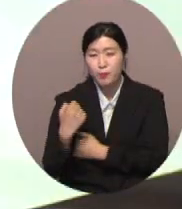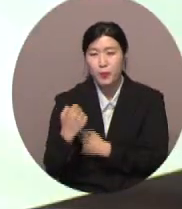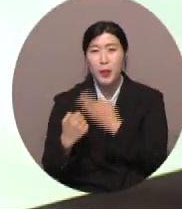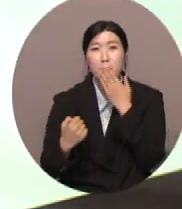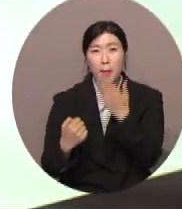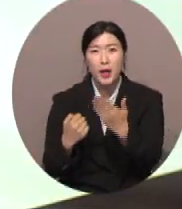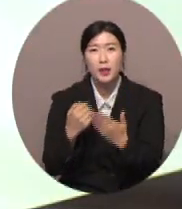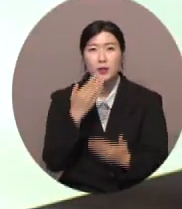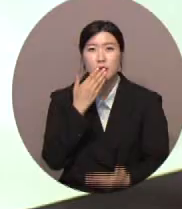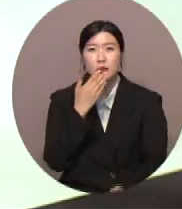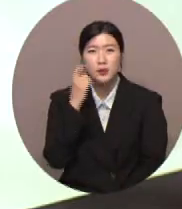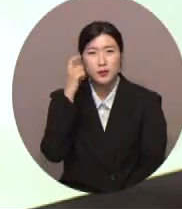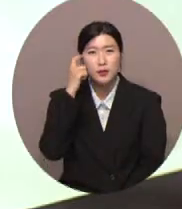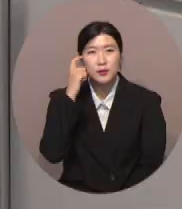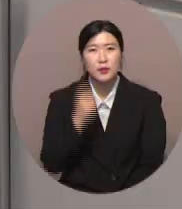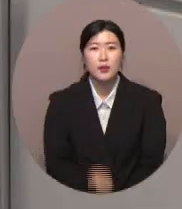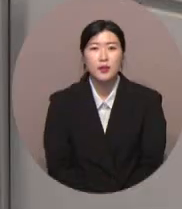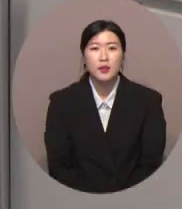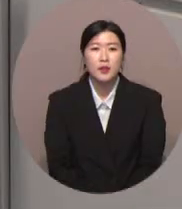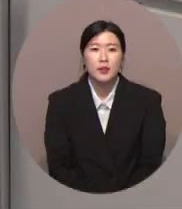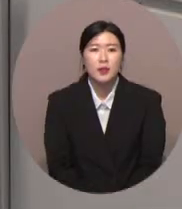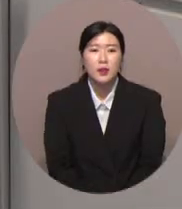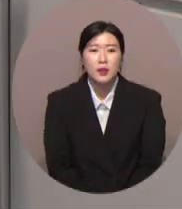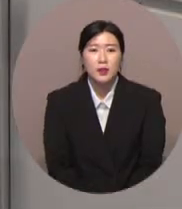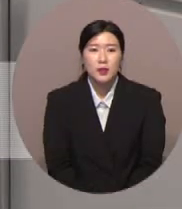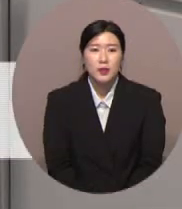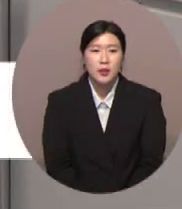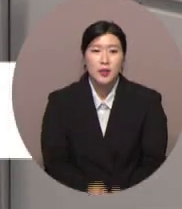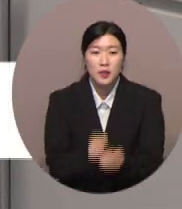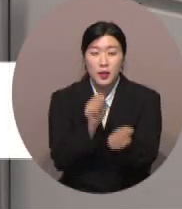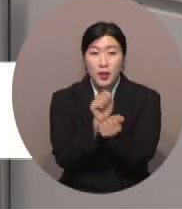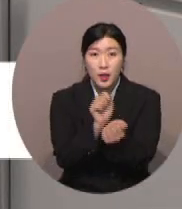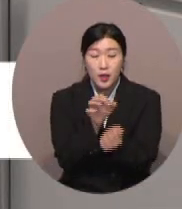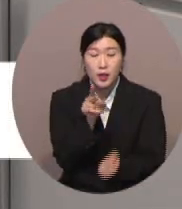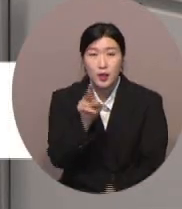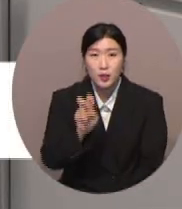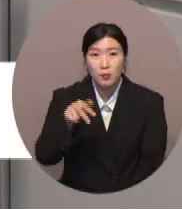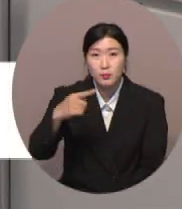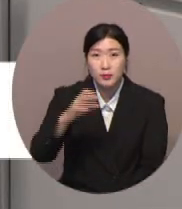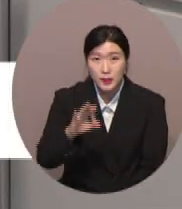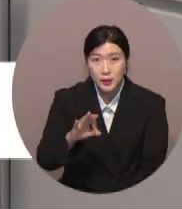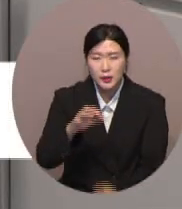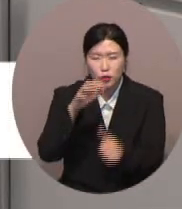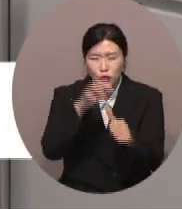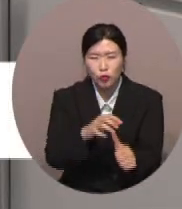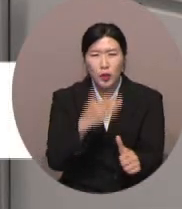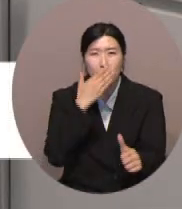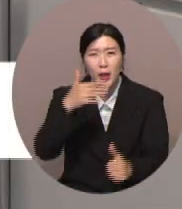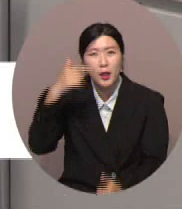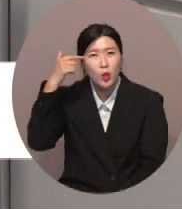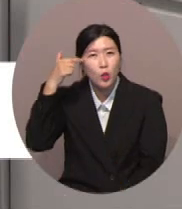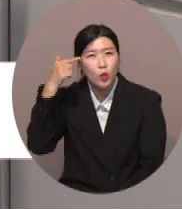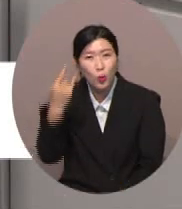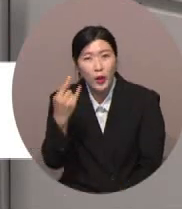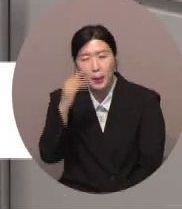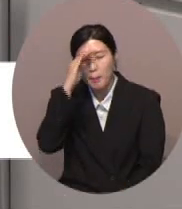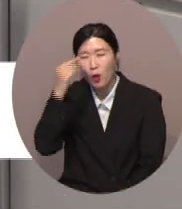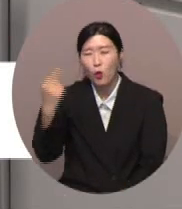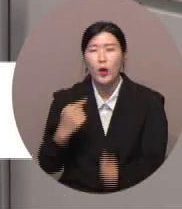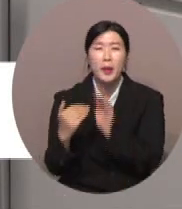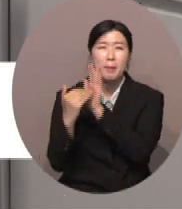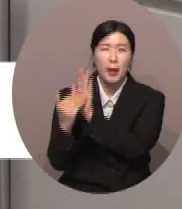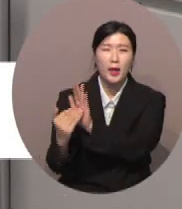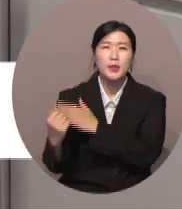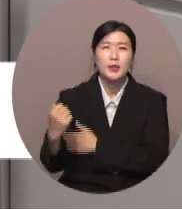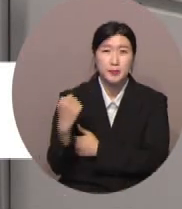있을 것으로 기대했습니다 염증반응이 억제가 되기 때문에 이런 대출이 크게 감소한다는 것을 저희가 확인을 하게 되었구요